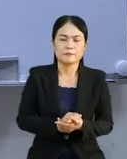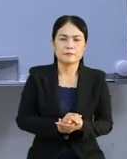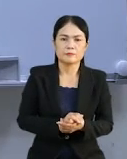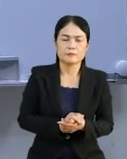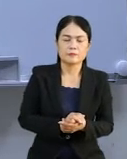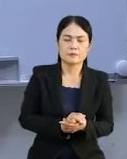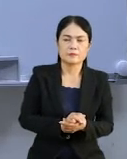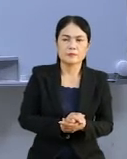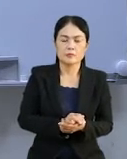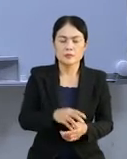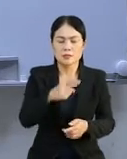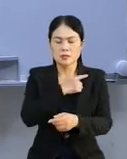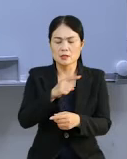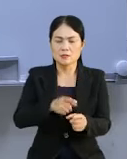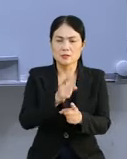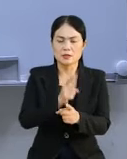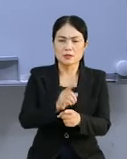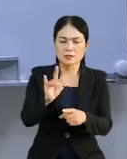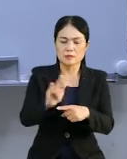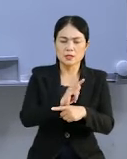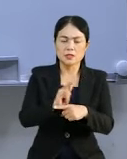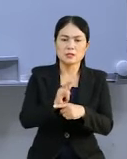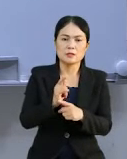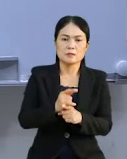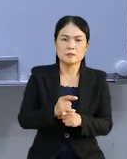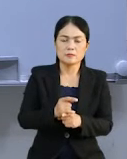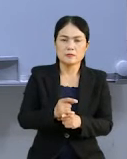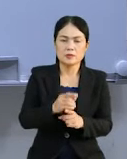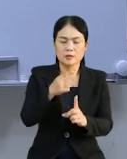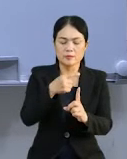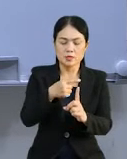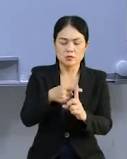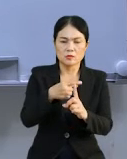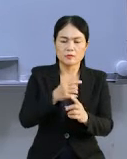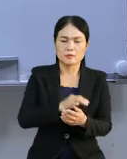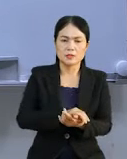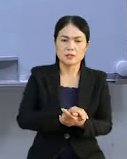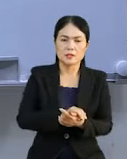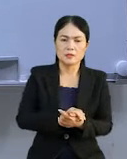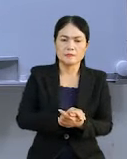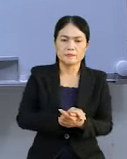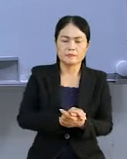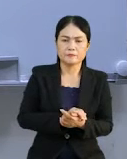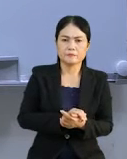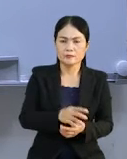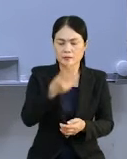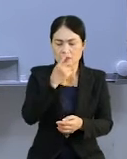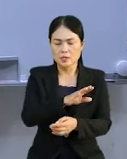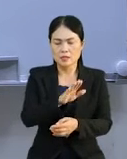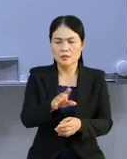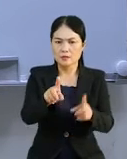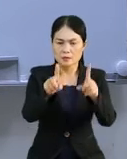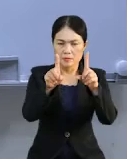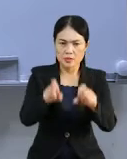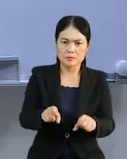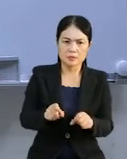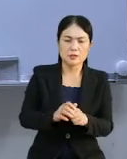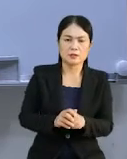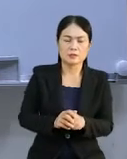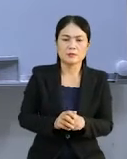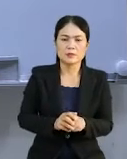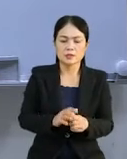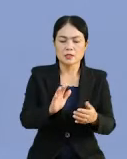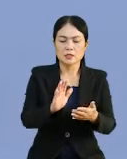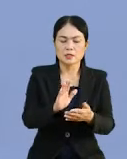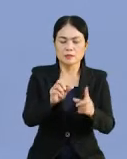chà cứ dưỡng trâu prạ prò màn vị thi bộ chà chẳng mơ con xạ tới vô